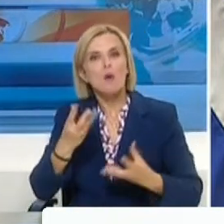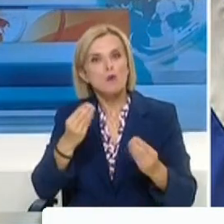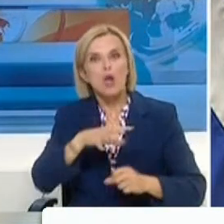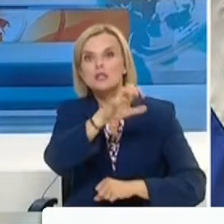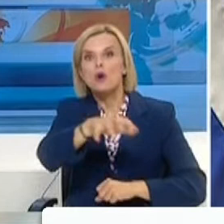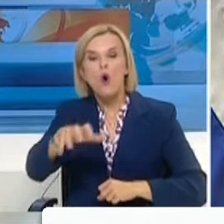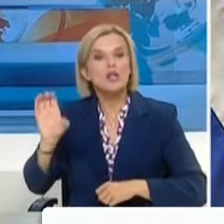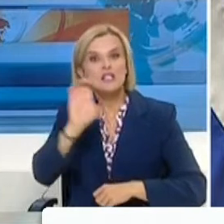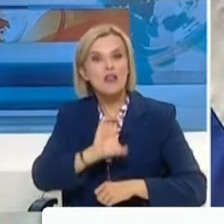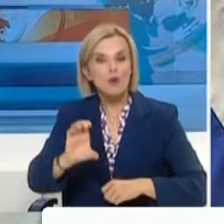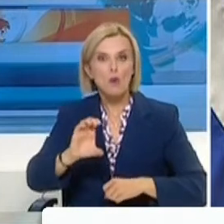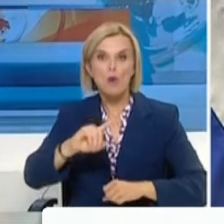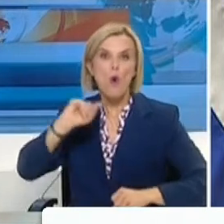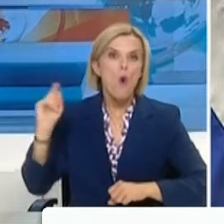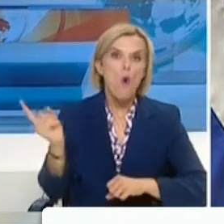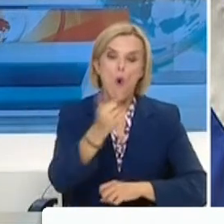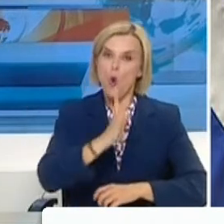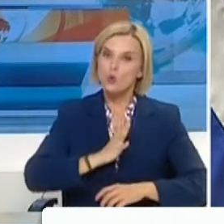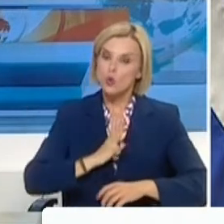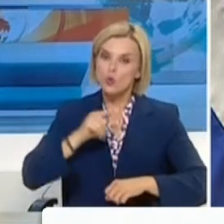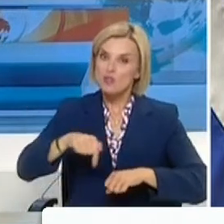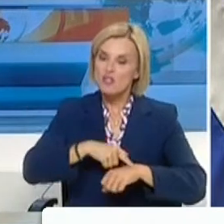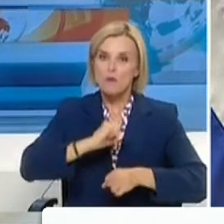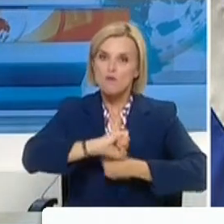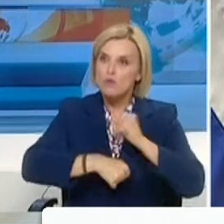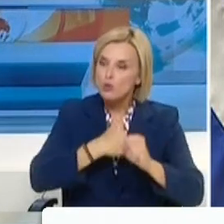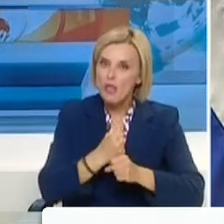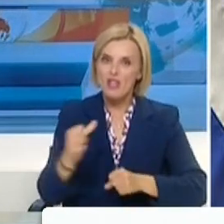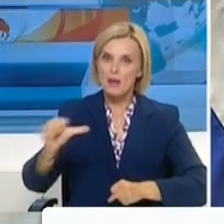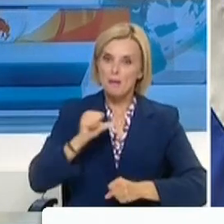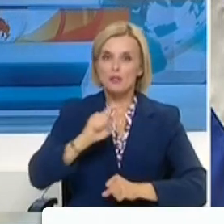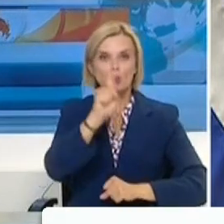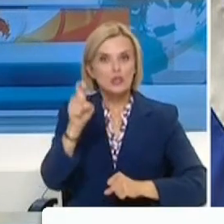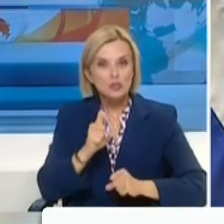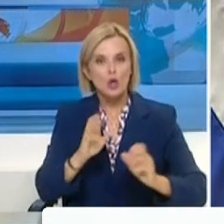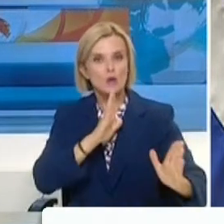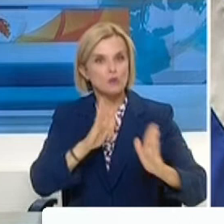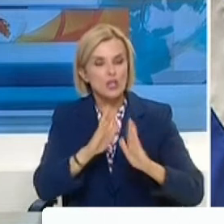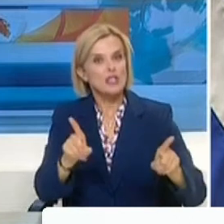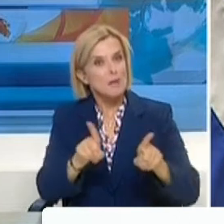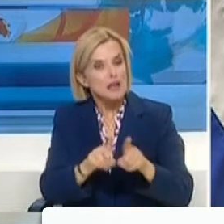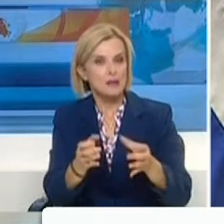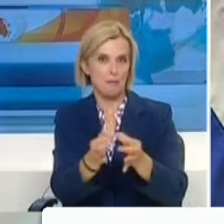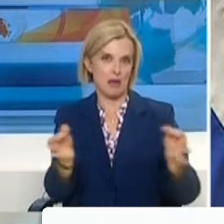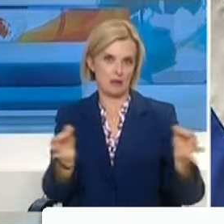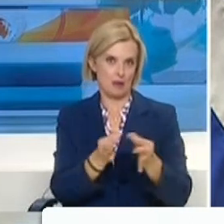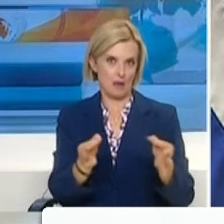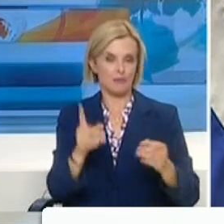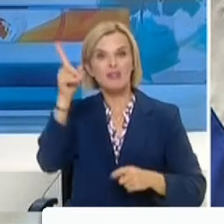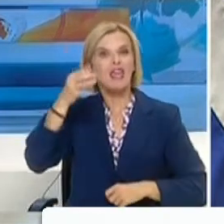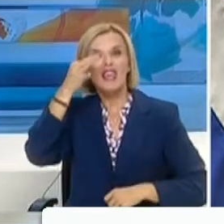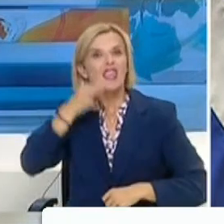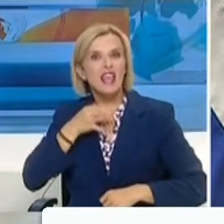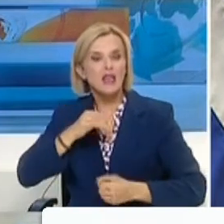όλοι προσπαθούν σιγά σιγά να επανέλθουν σε μια μερική κανονικότητα και να αποφύγουν ένα δεύτερο κύμα. Στο Γουχάν θα κάνουν μαζικούς